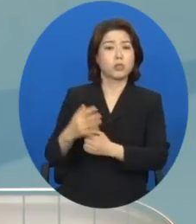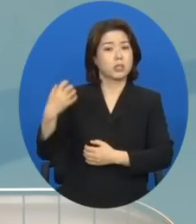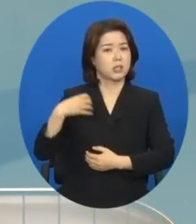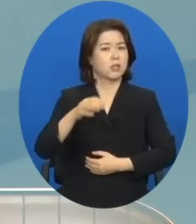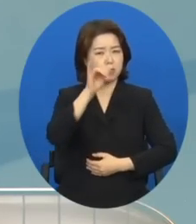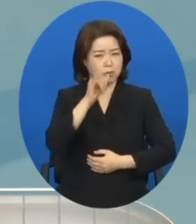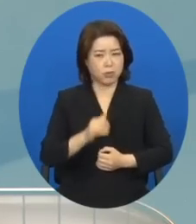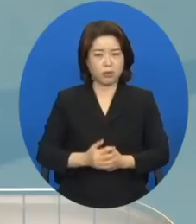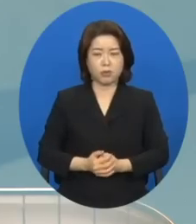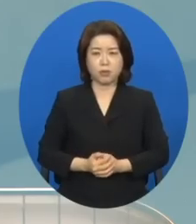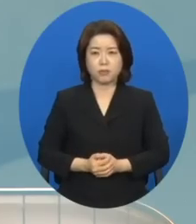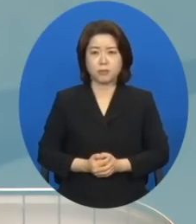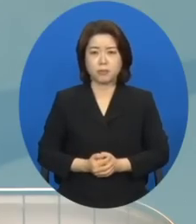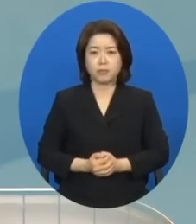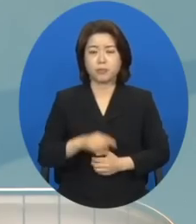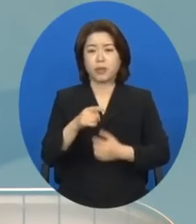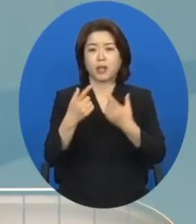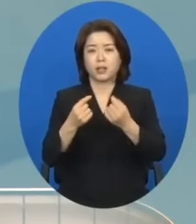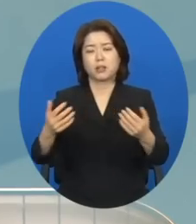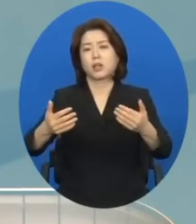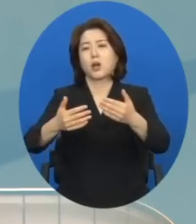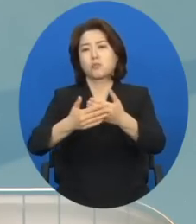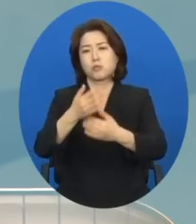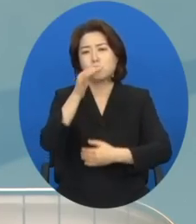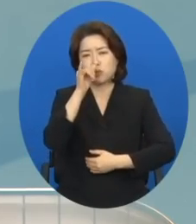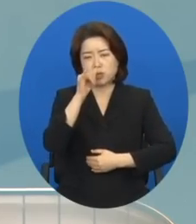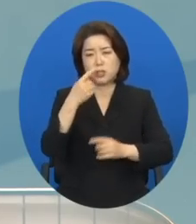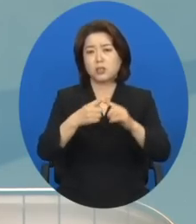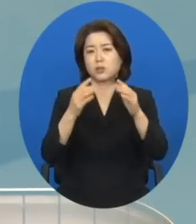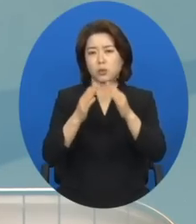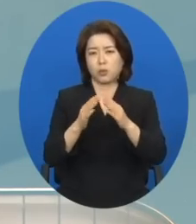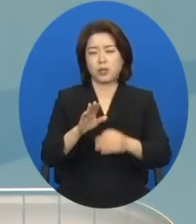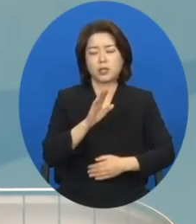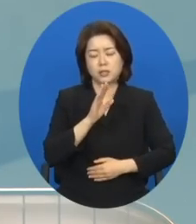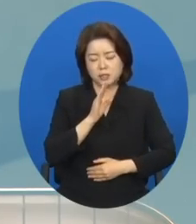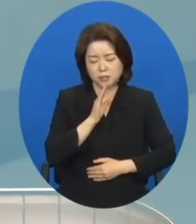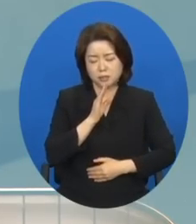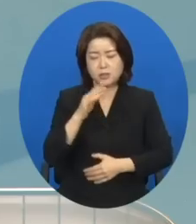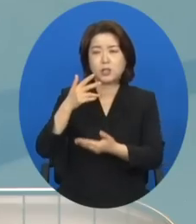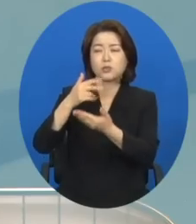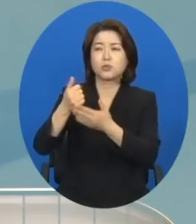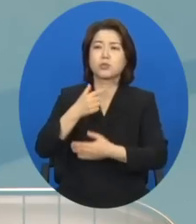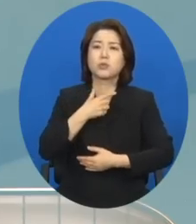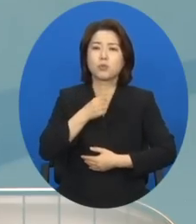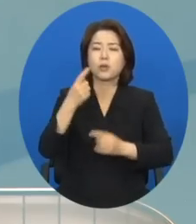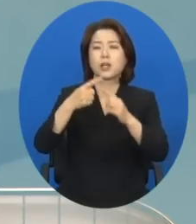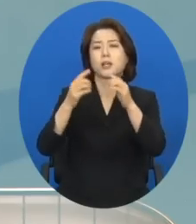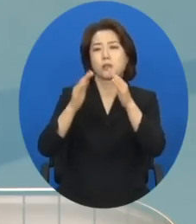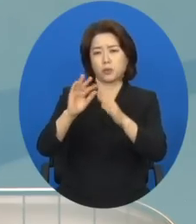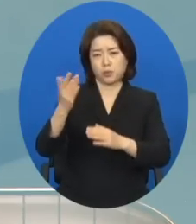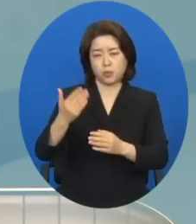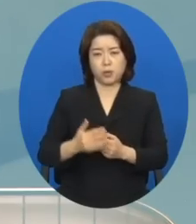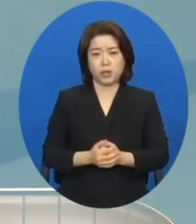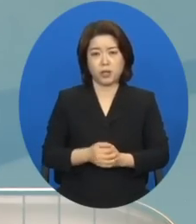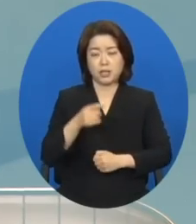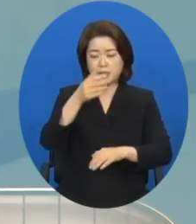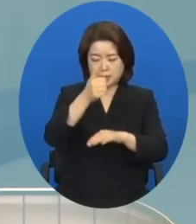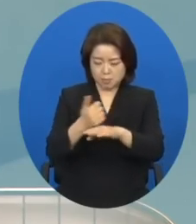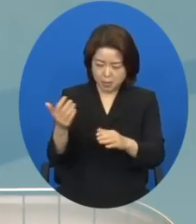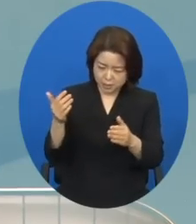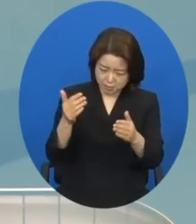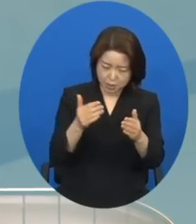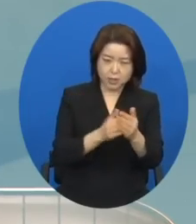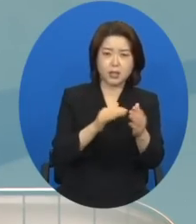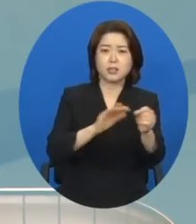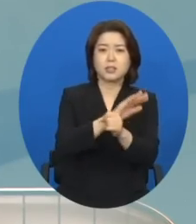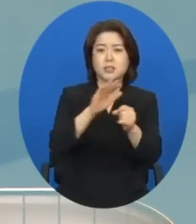아닙니까? 그렇게 품을 수 있는 교회가 진정한 주님이 원하시는 교회인 것이죠. 그것이